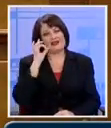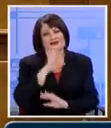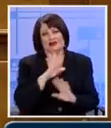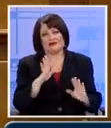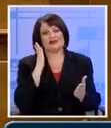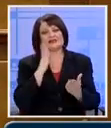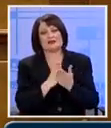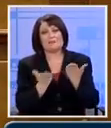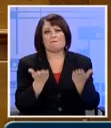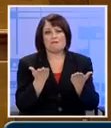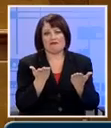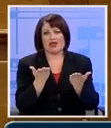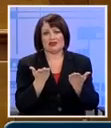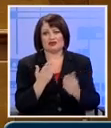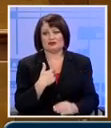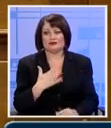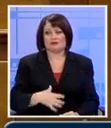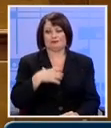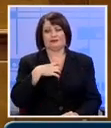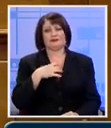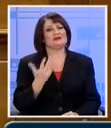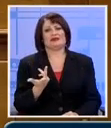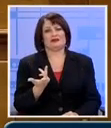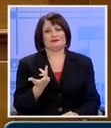σοβαρότητας. Σας ενόχλησε μήπως η